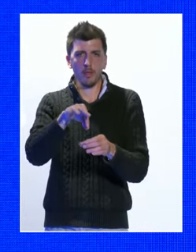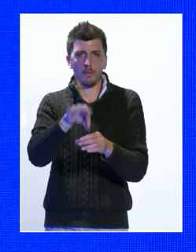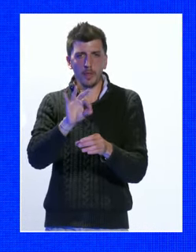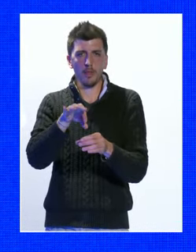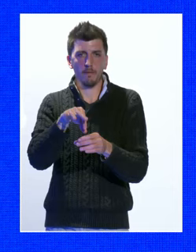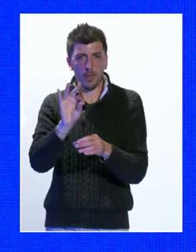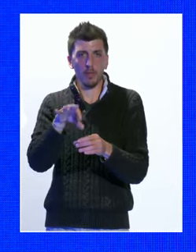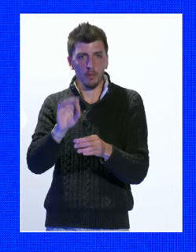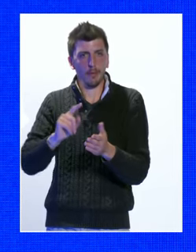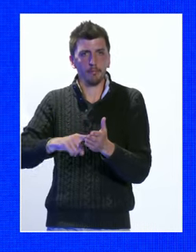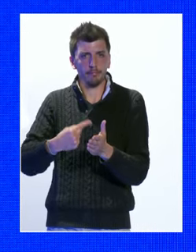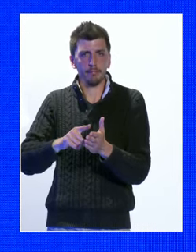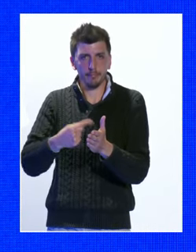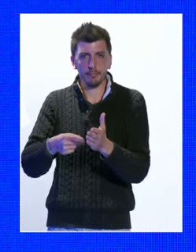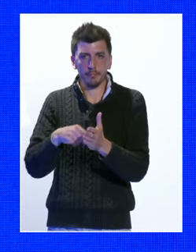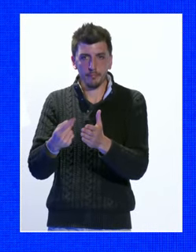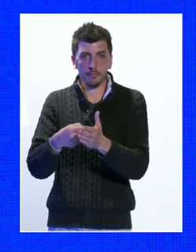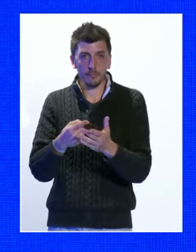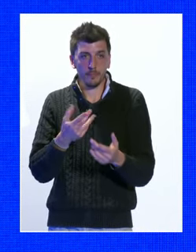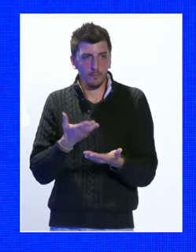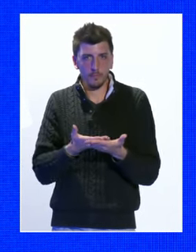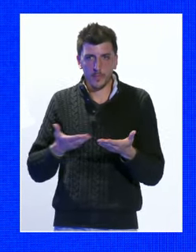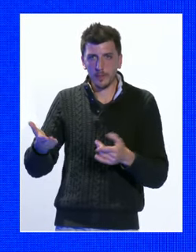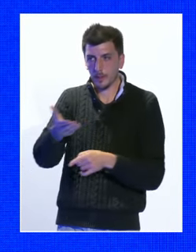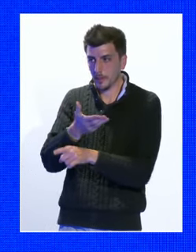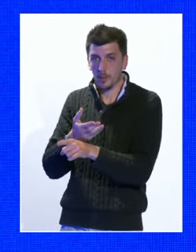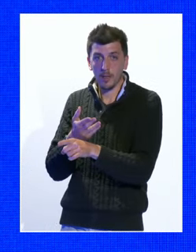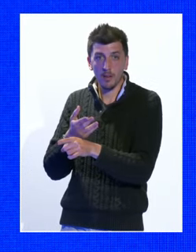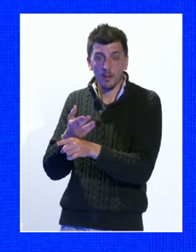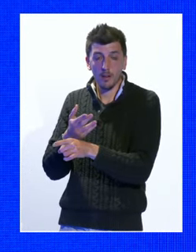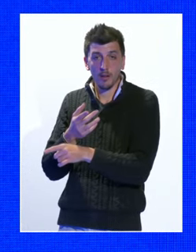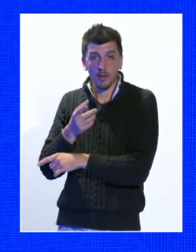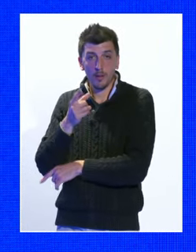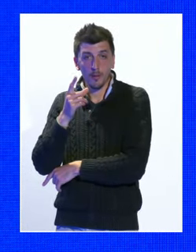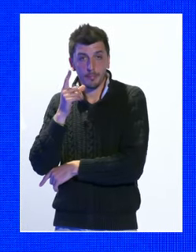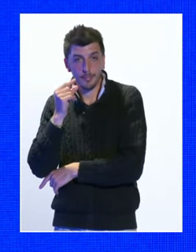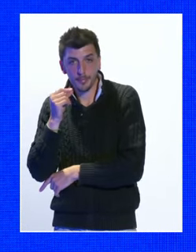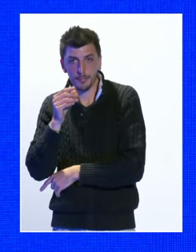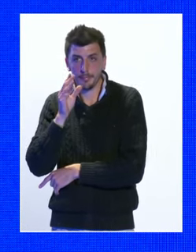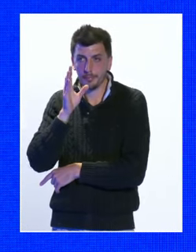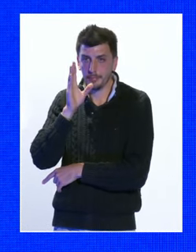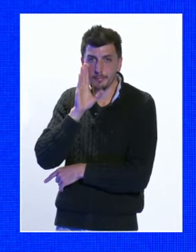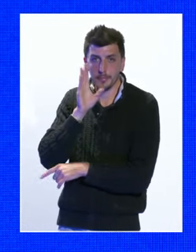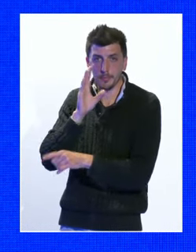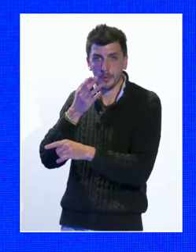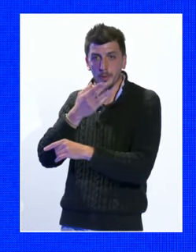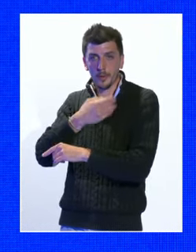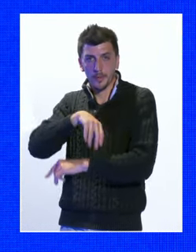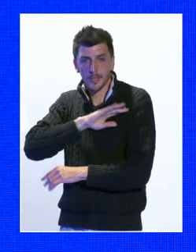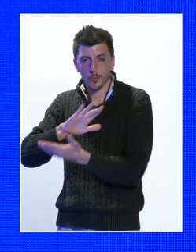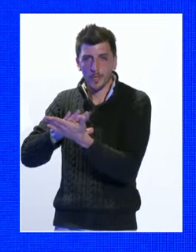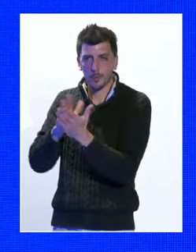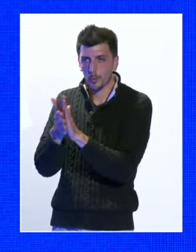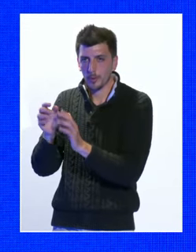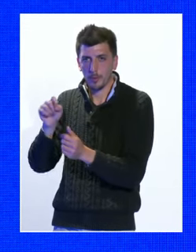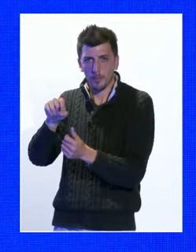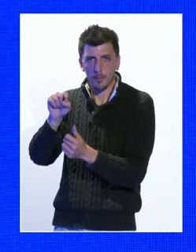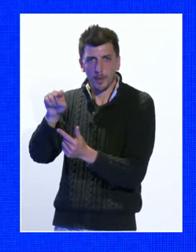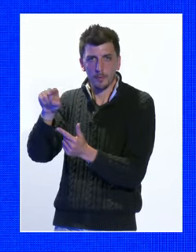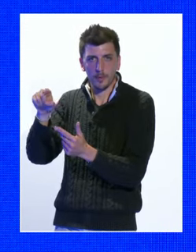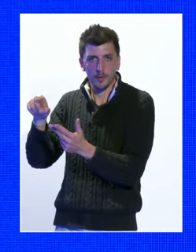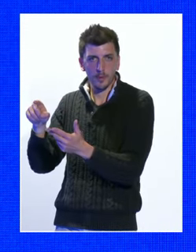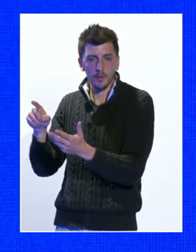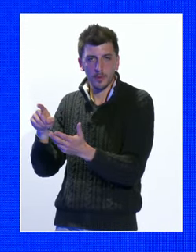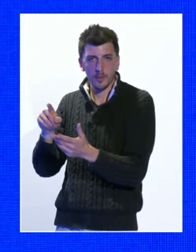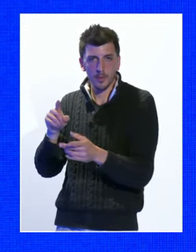compte de ce que tous les pères, mères de famille, responsables d'associations